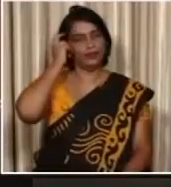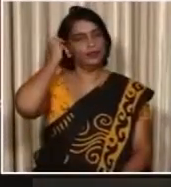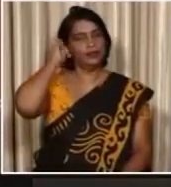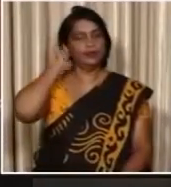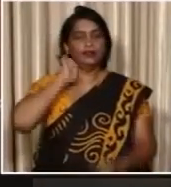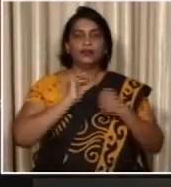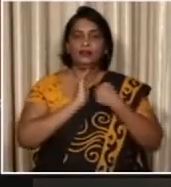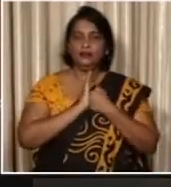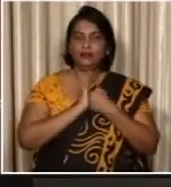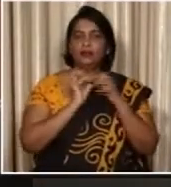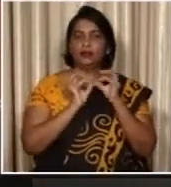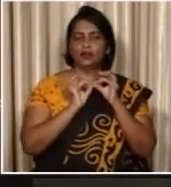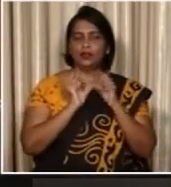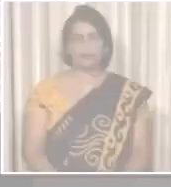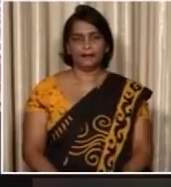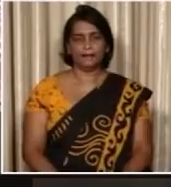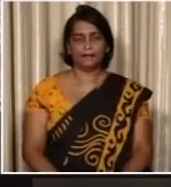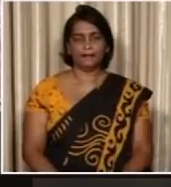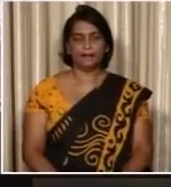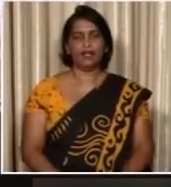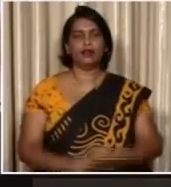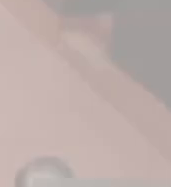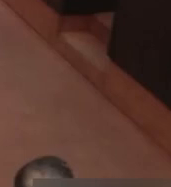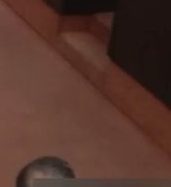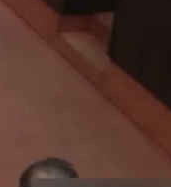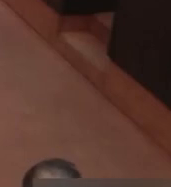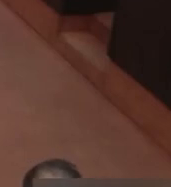ගරු බඳුලාල් බණ්ඩාරිගොඩ මන්තුමාගේ දිරුම් දීම ගාල්ල